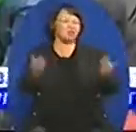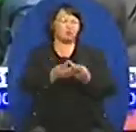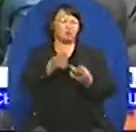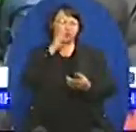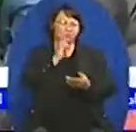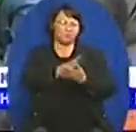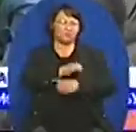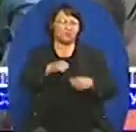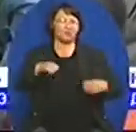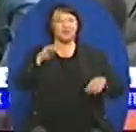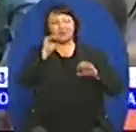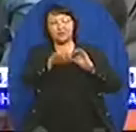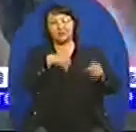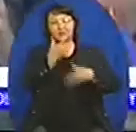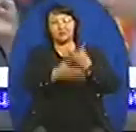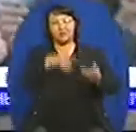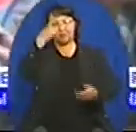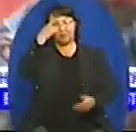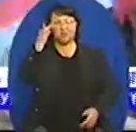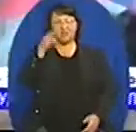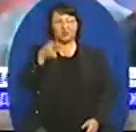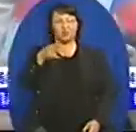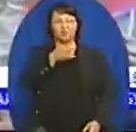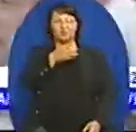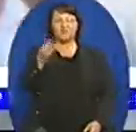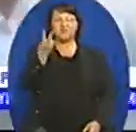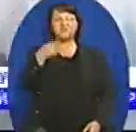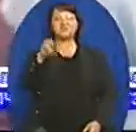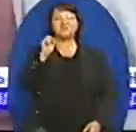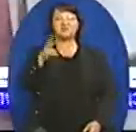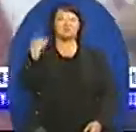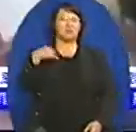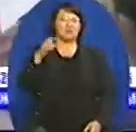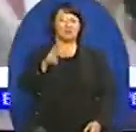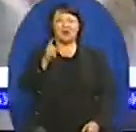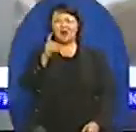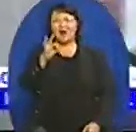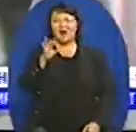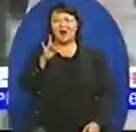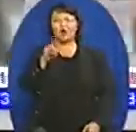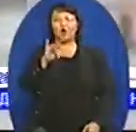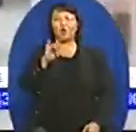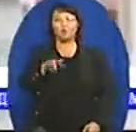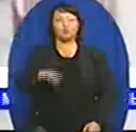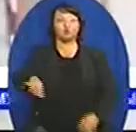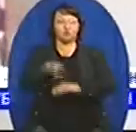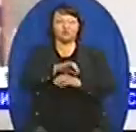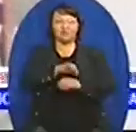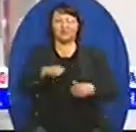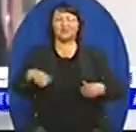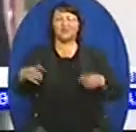захиж байлаа. Тэрээр мөн өнөөдөр Монгол их гүрний нийслэл оршин тогтнож байсан хар хорион сумаар орж иргэдтэй уулзаж ярилцсан юм аа.